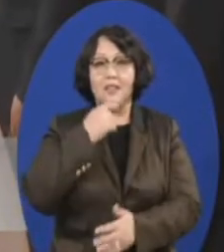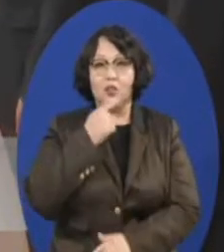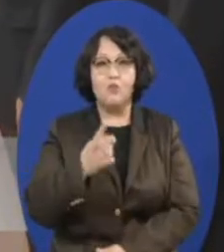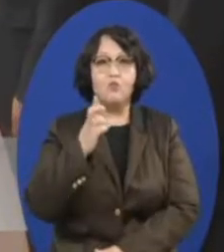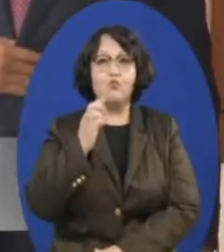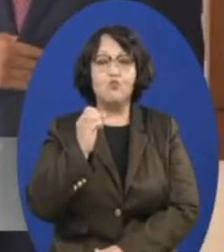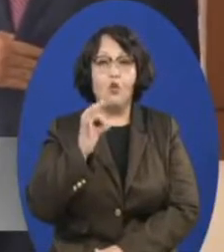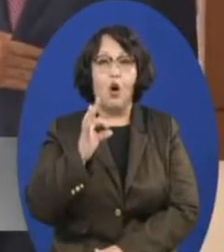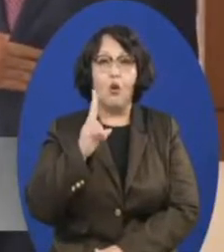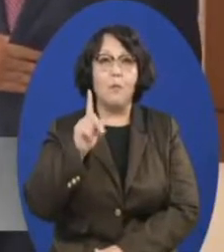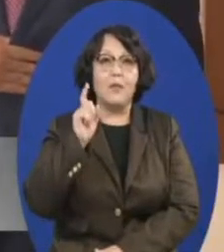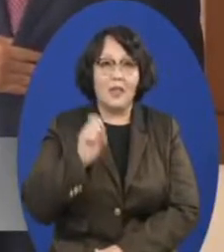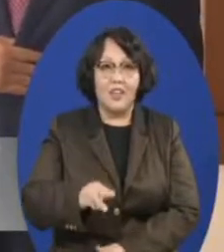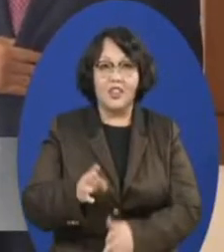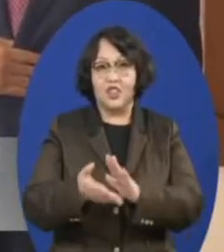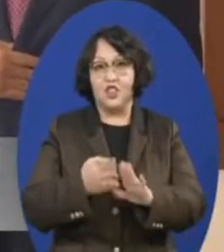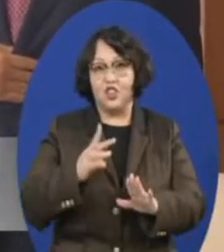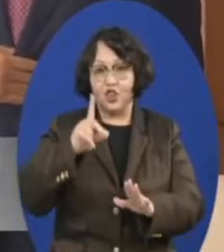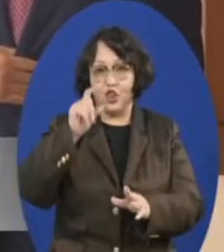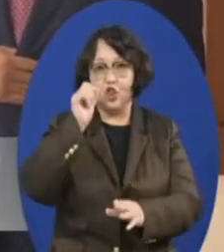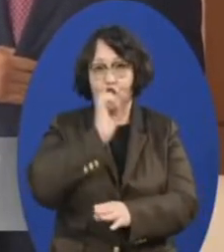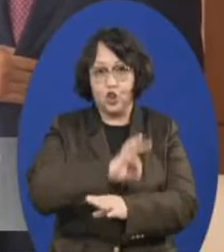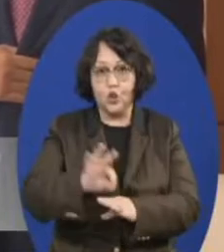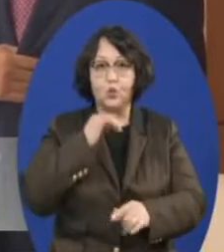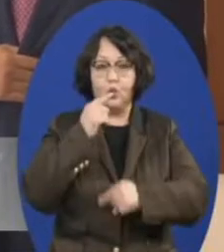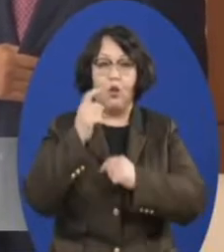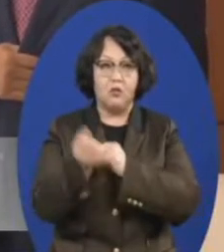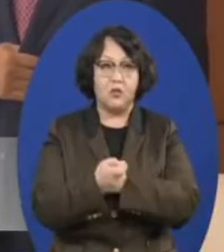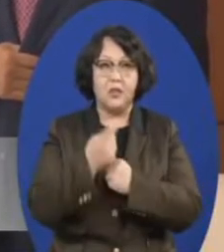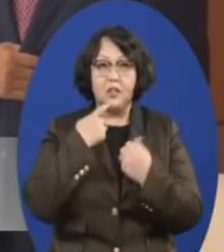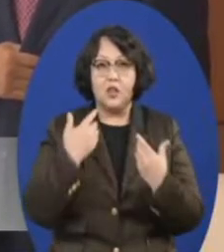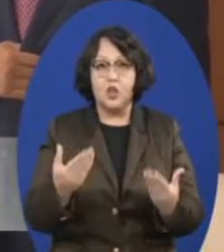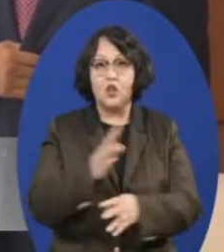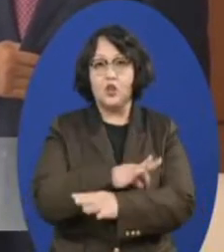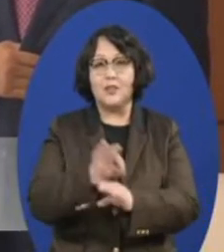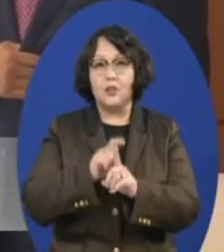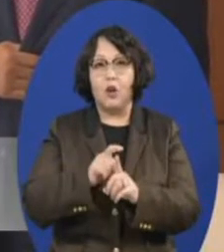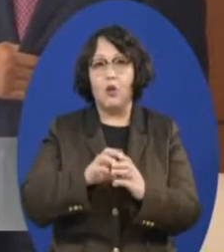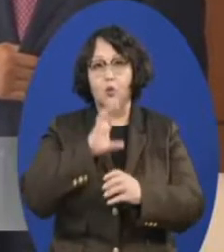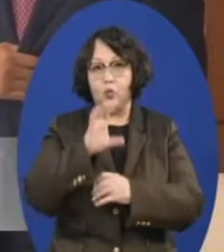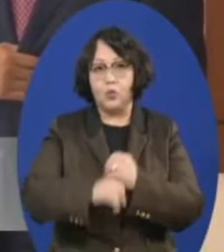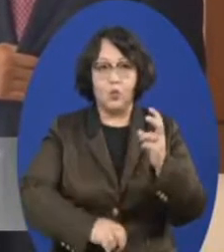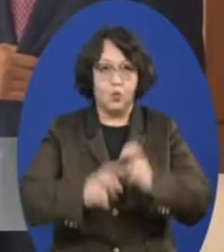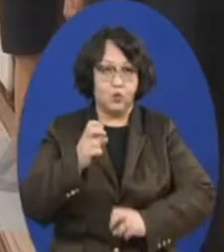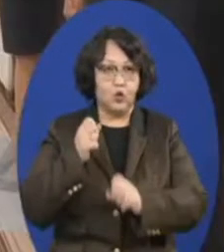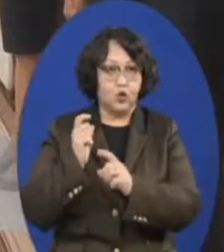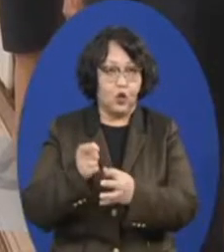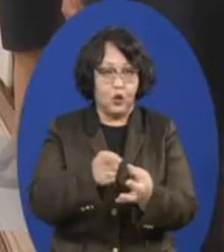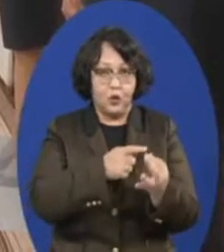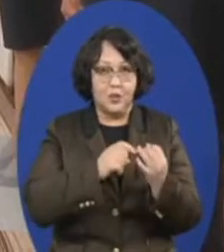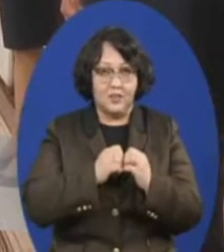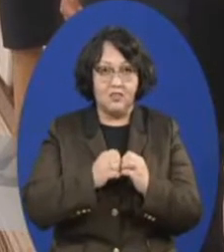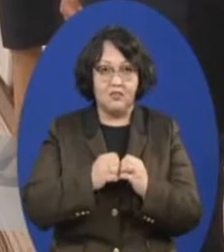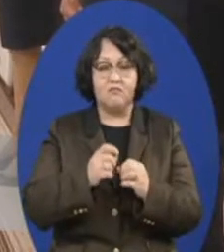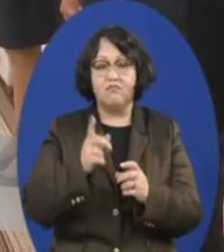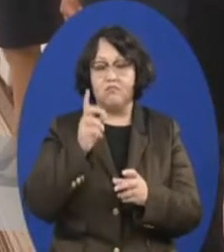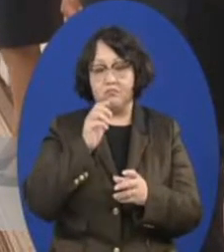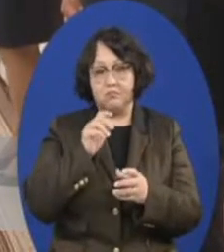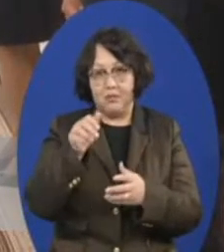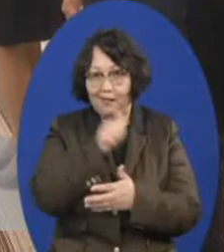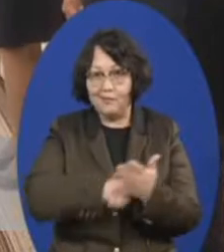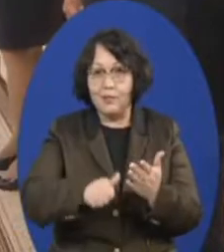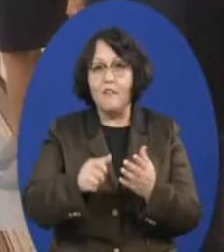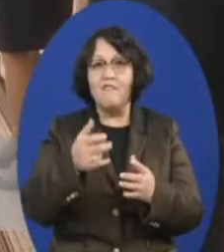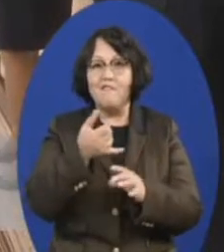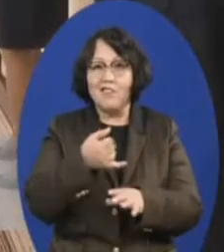хэлээд биокомбинатыг шинчлэх төслийн талаар онцолсон байна. За төслийн хүрээнд олон улсын үйлдвэрлэлийн зохистой талын шаардлага хангасан